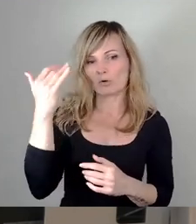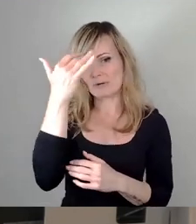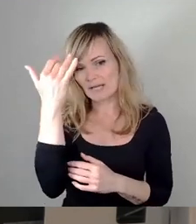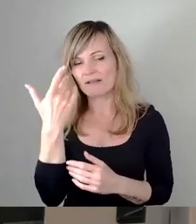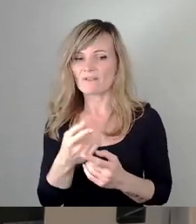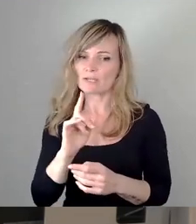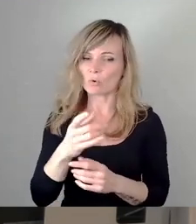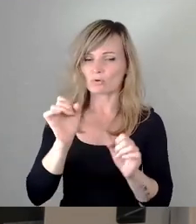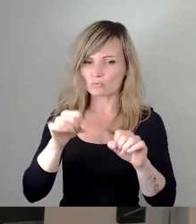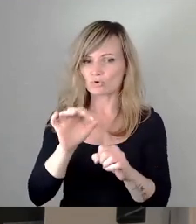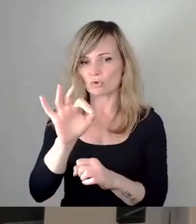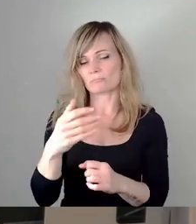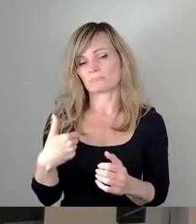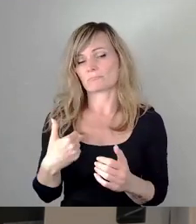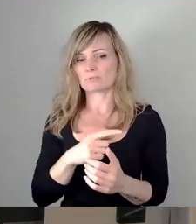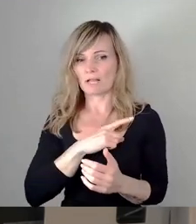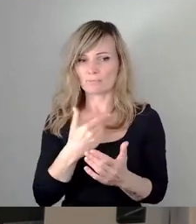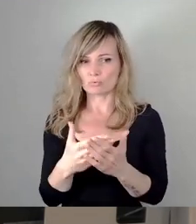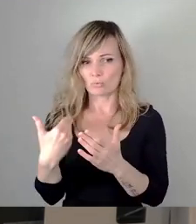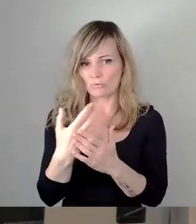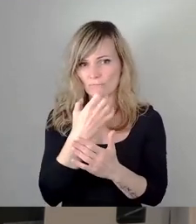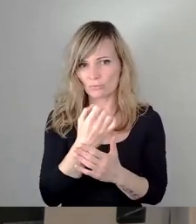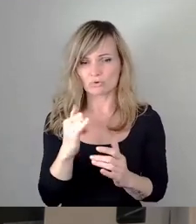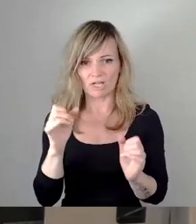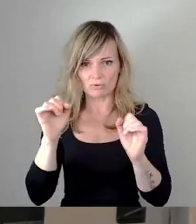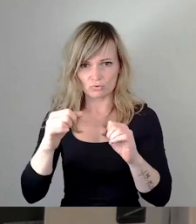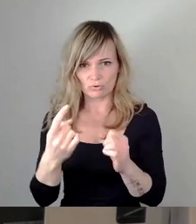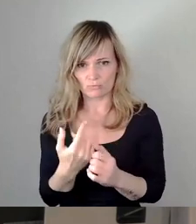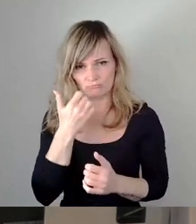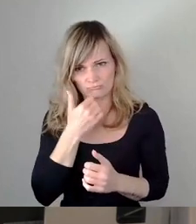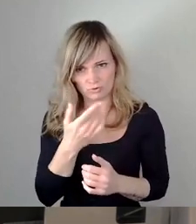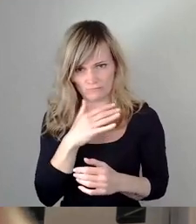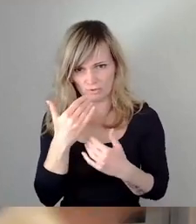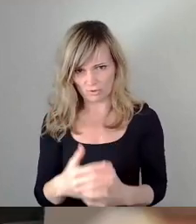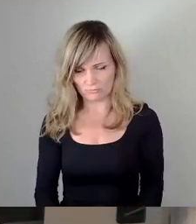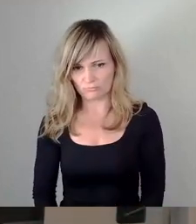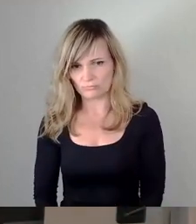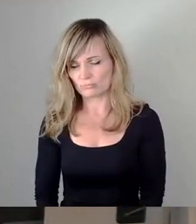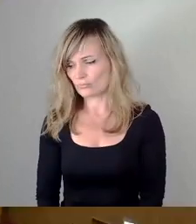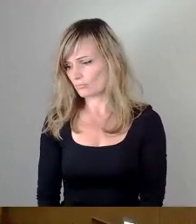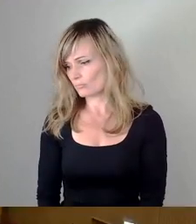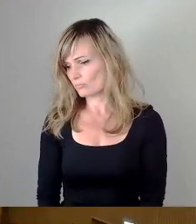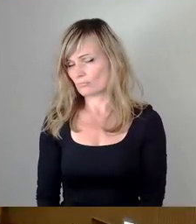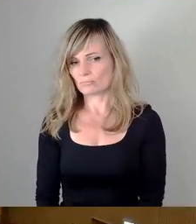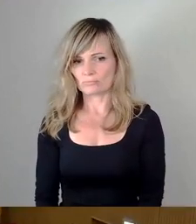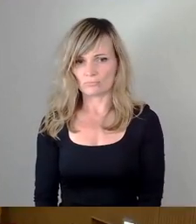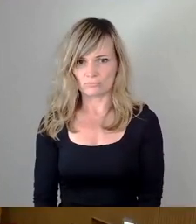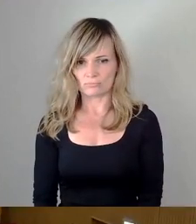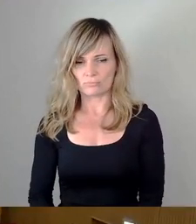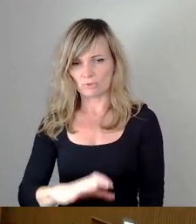Das vielleicht erstmal soweit dann. Genau, wünschen uns natürlich, also bitten um eine Zustimmung. Vielen Dank. Okay, dann machen wir weiter,